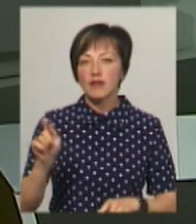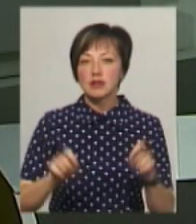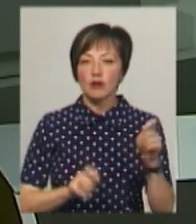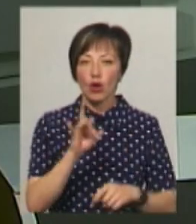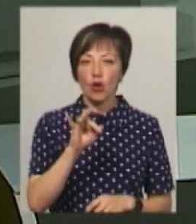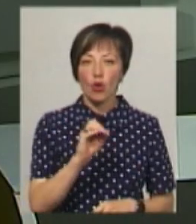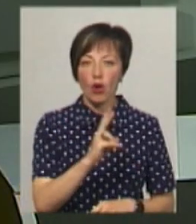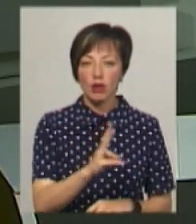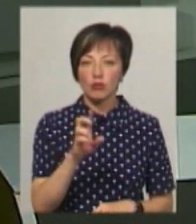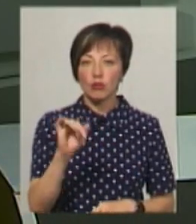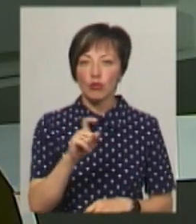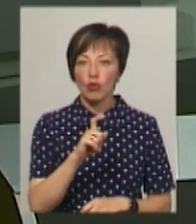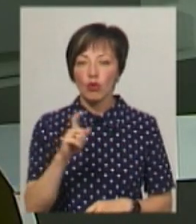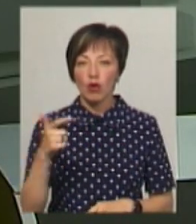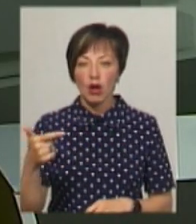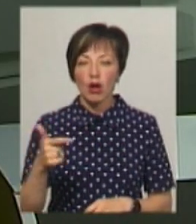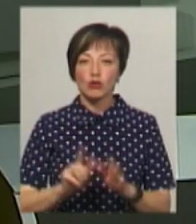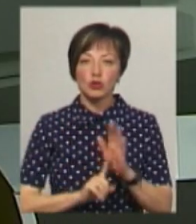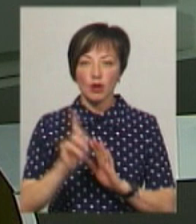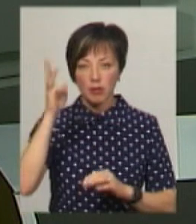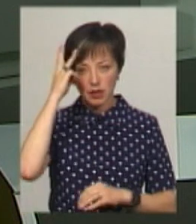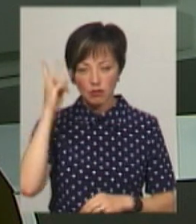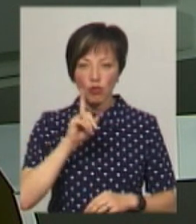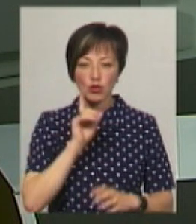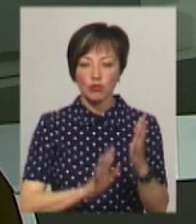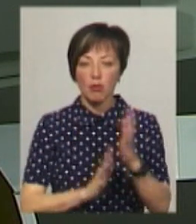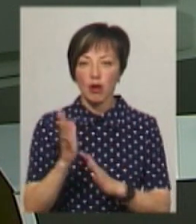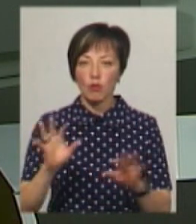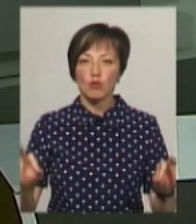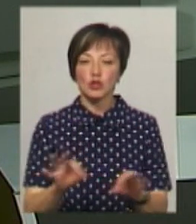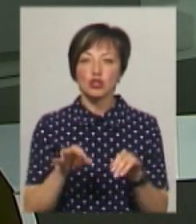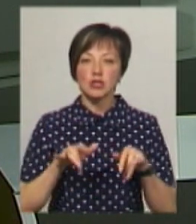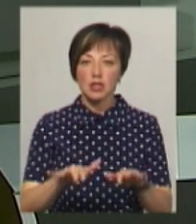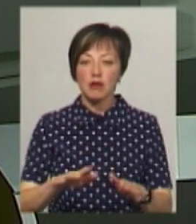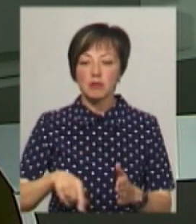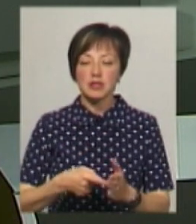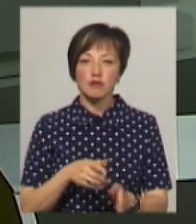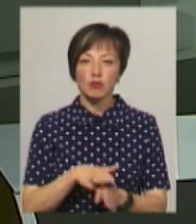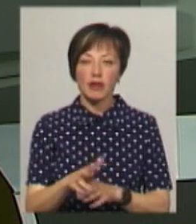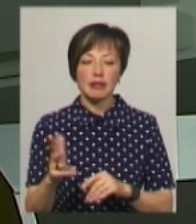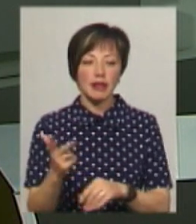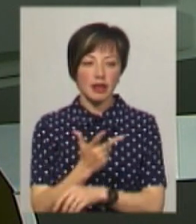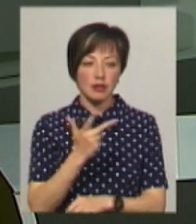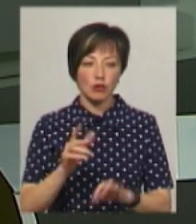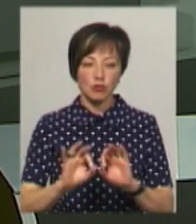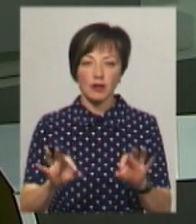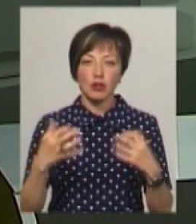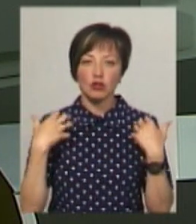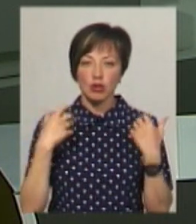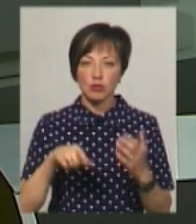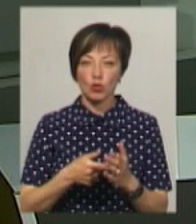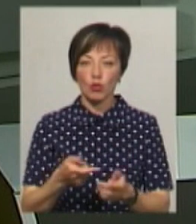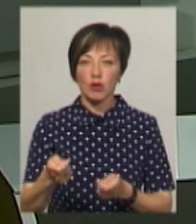Фестиваль «Рок-н-бук» сьогодні розпочинається в Хмельницькому молодіжному парку. Музичний захід у місті відбувається втретє, розповідає начальник